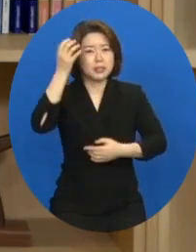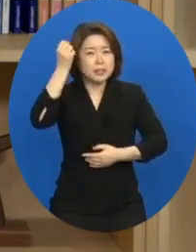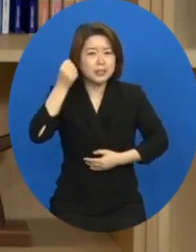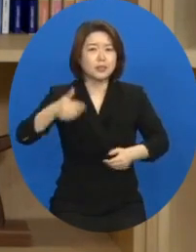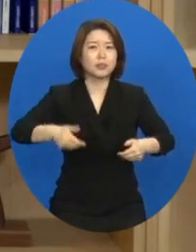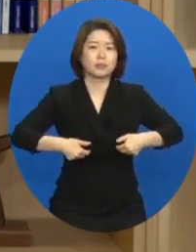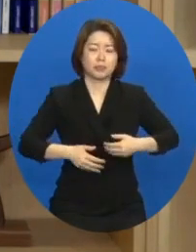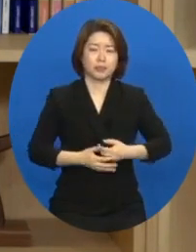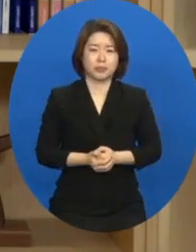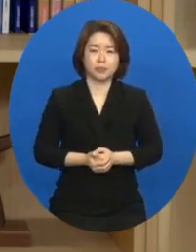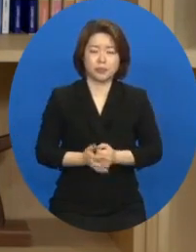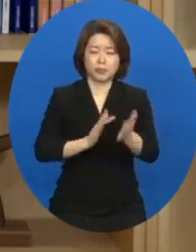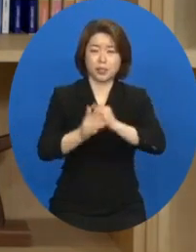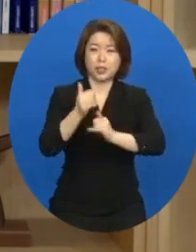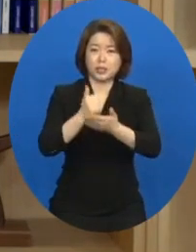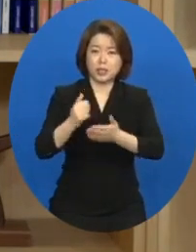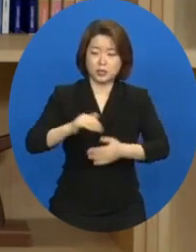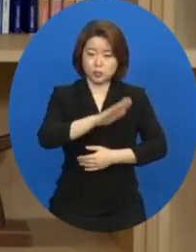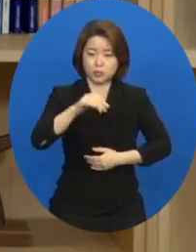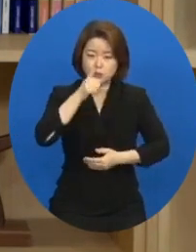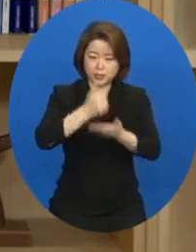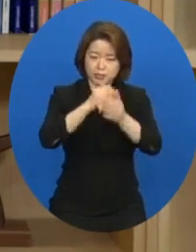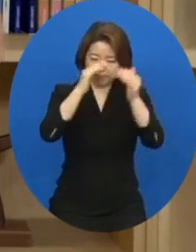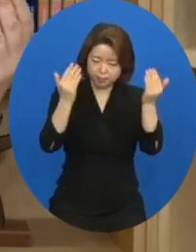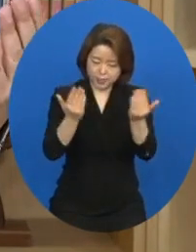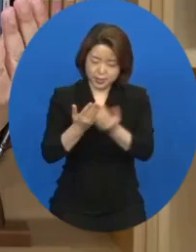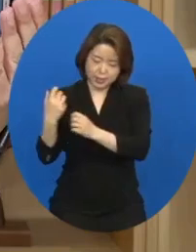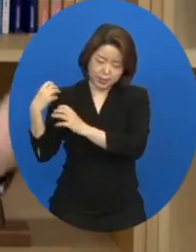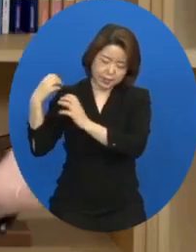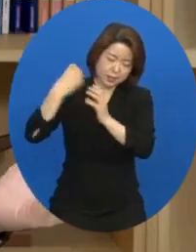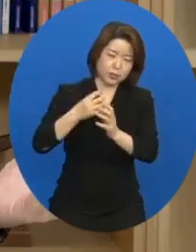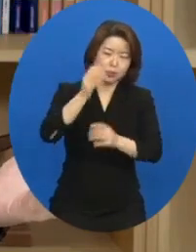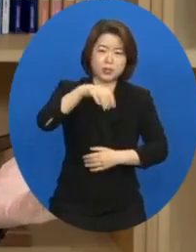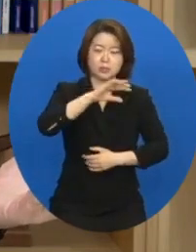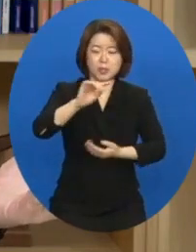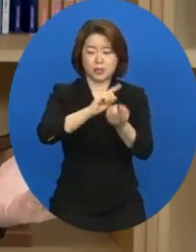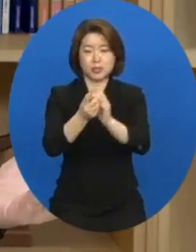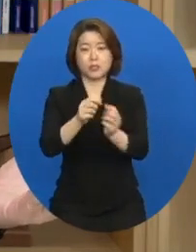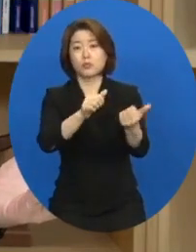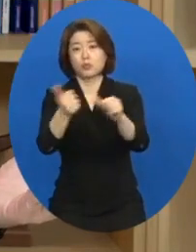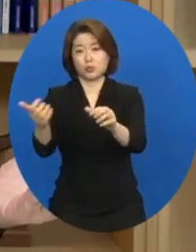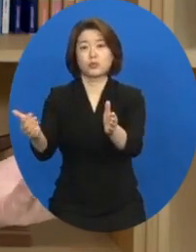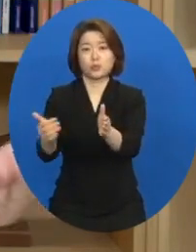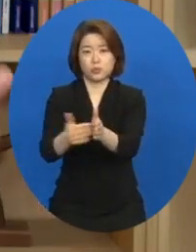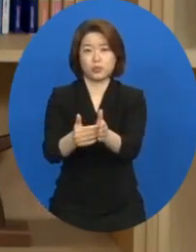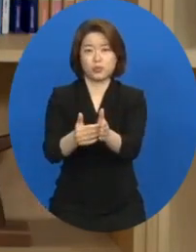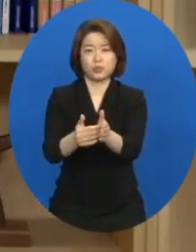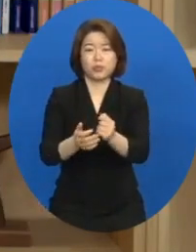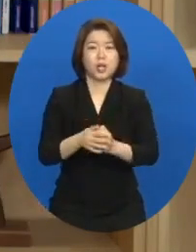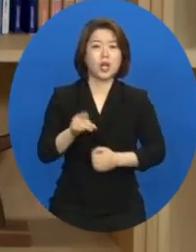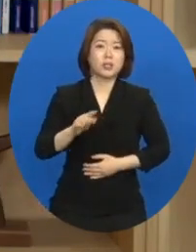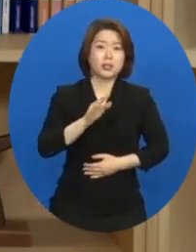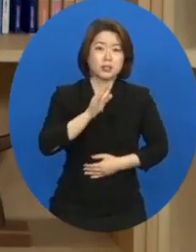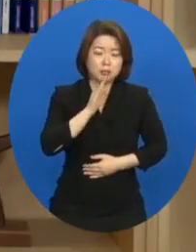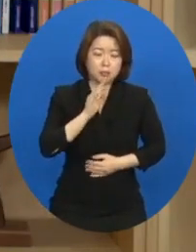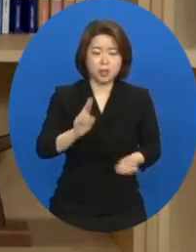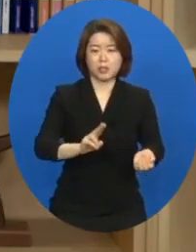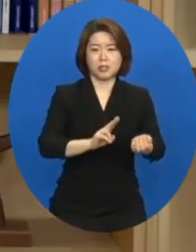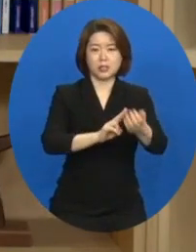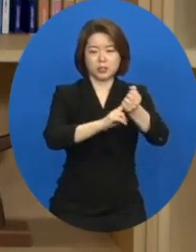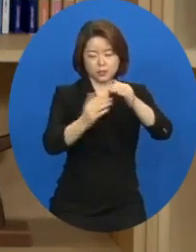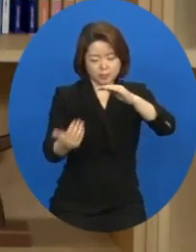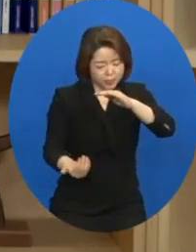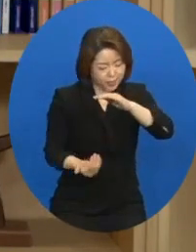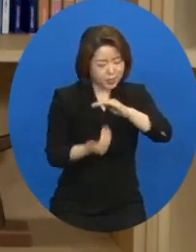예수님께서 우리의 죄를 다 지시고 십자가에 대신 죽으셨습니다 이건 정말 기적 중에 기자